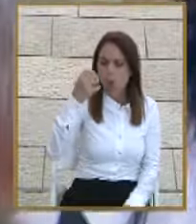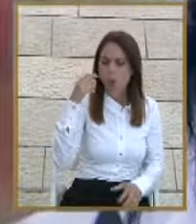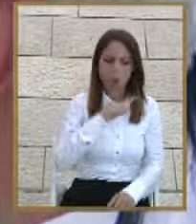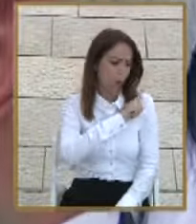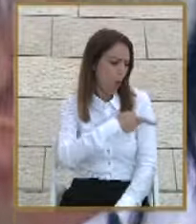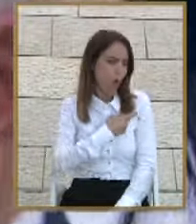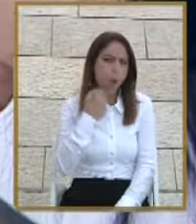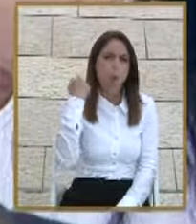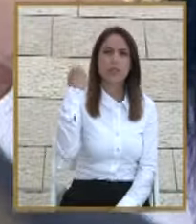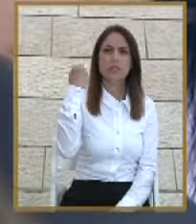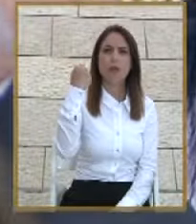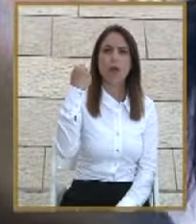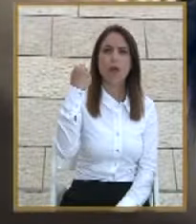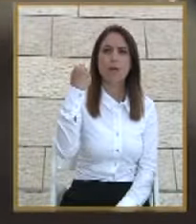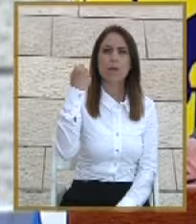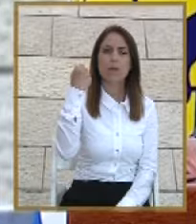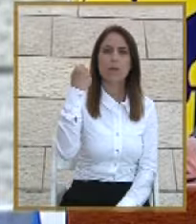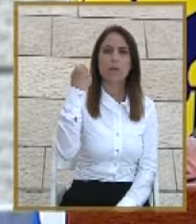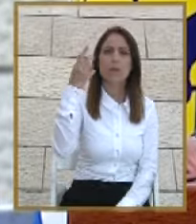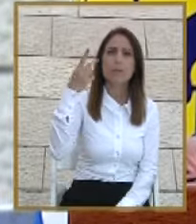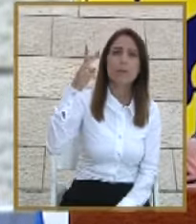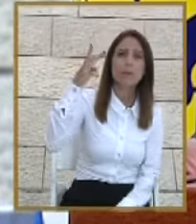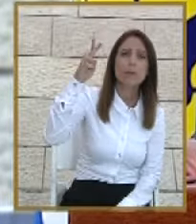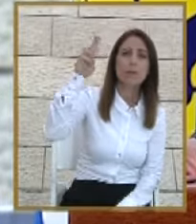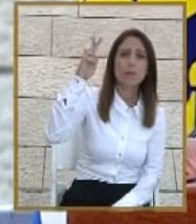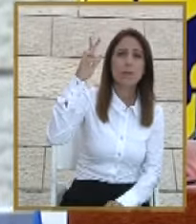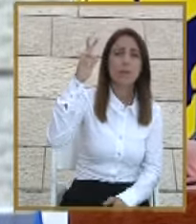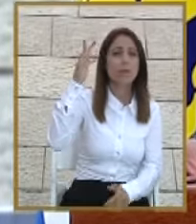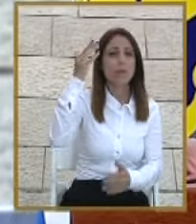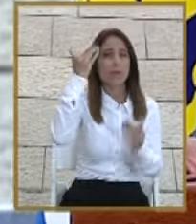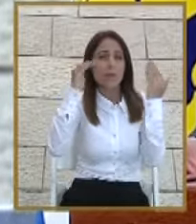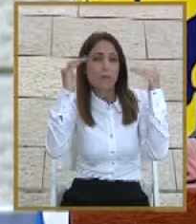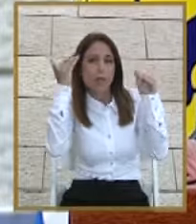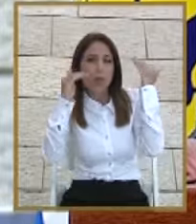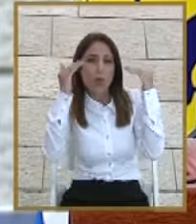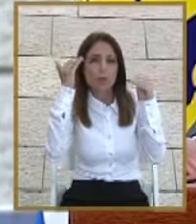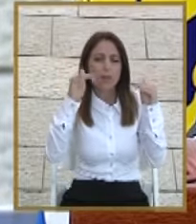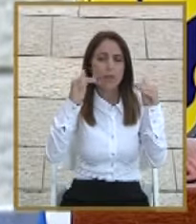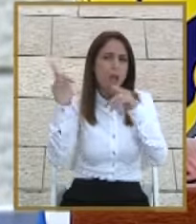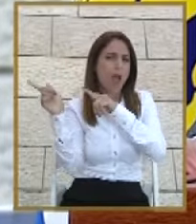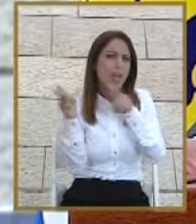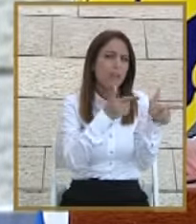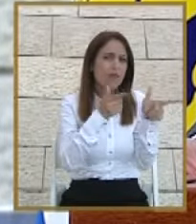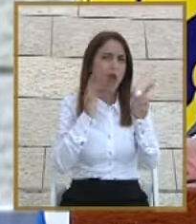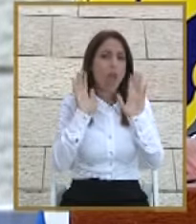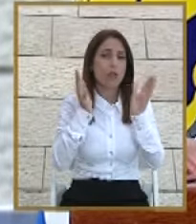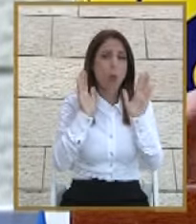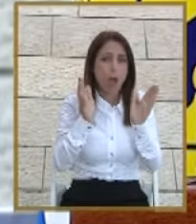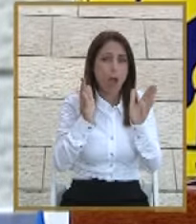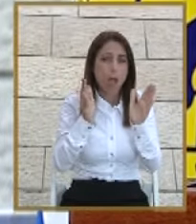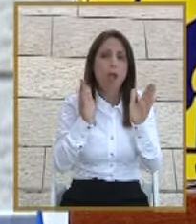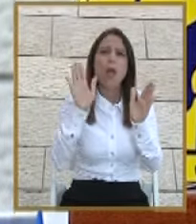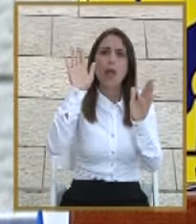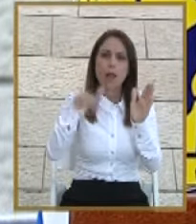עוצמתו. וככל שהצטברו העדויות על הטבח הנורא,